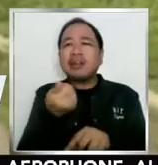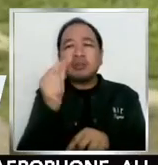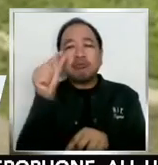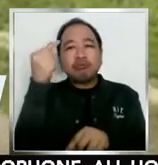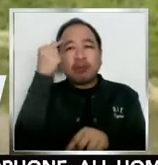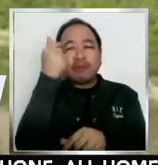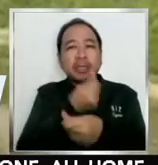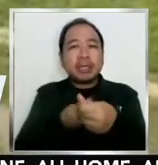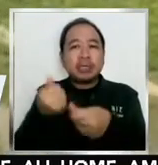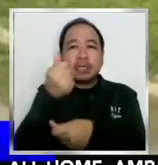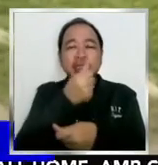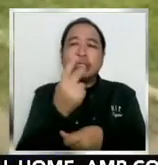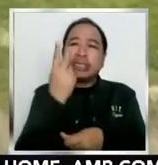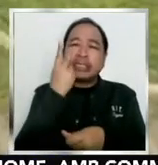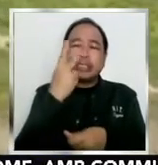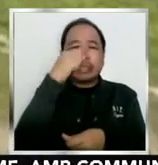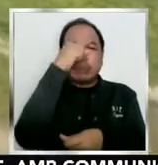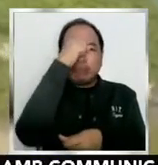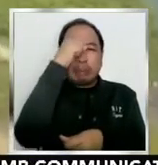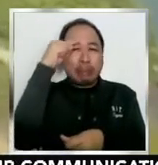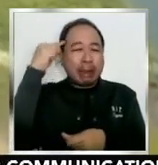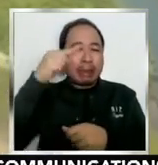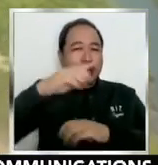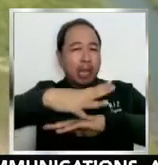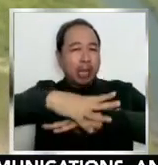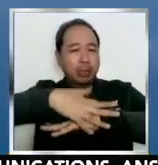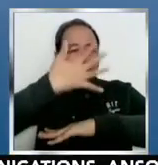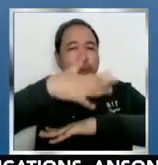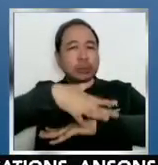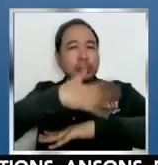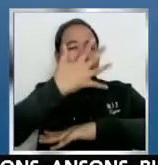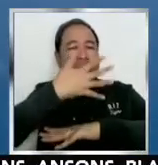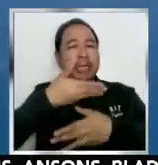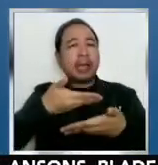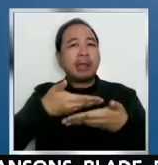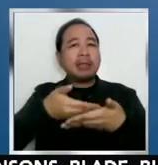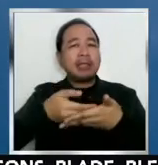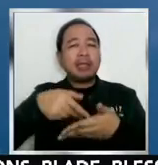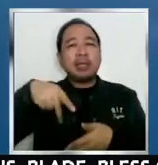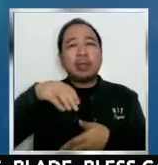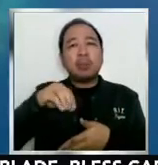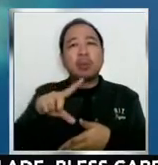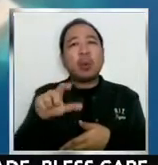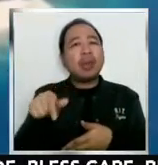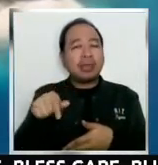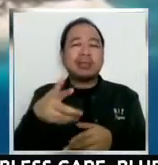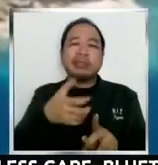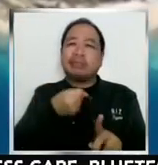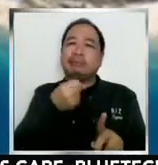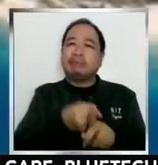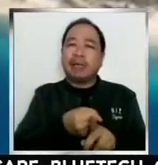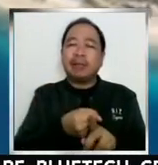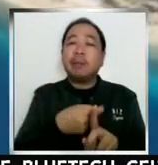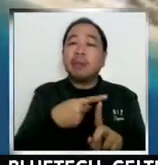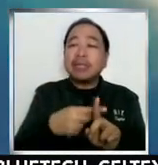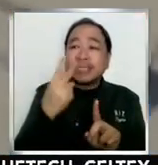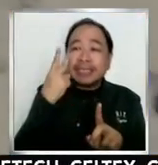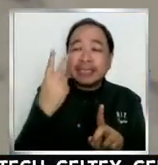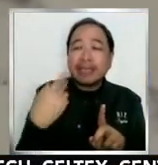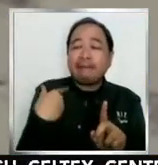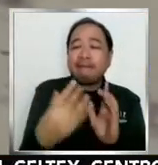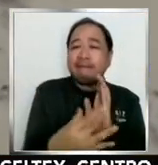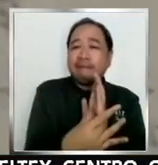pampang sa bayan ng Pula na pinaka-apektado ng oil spill. Kita rin may malapit na bakas ng langis papunta sa Verde